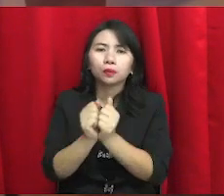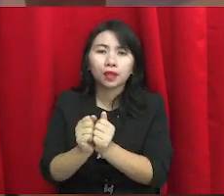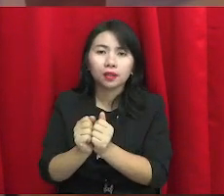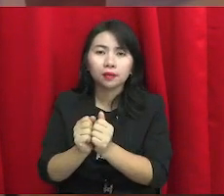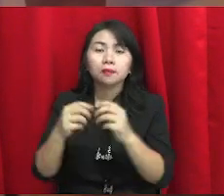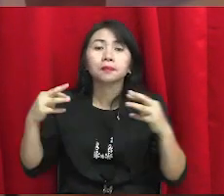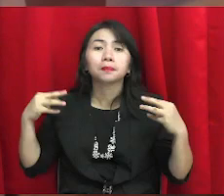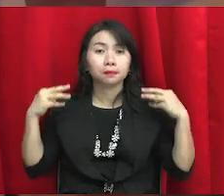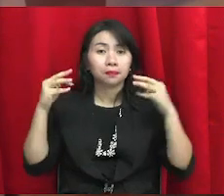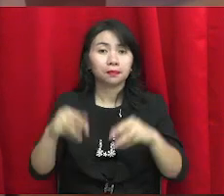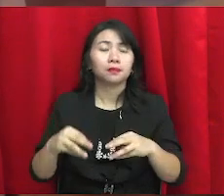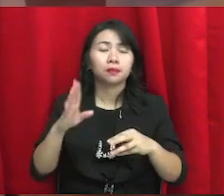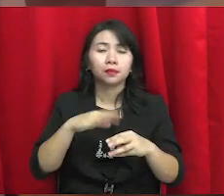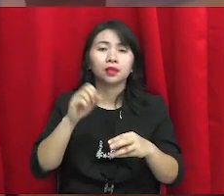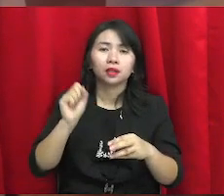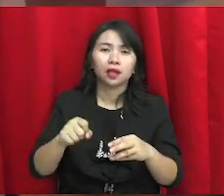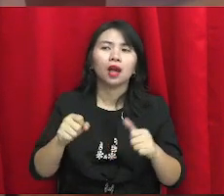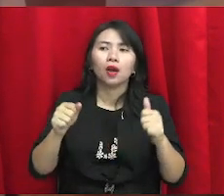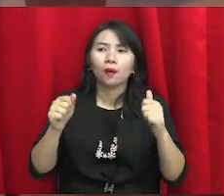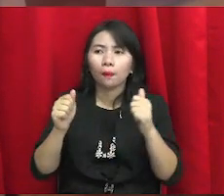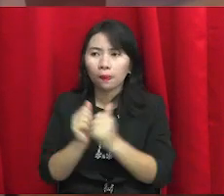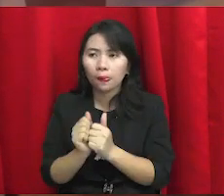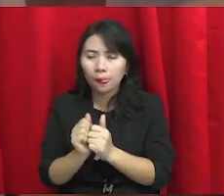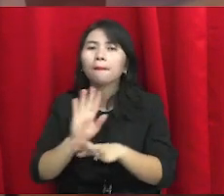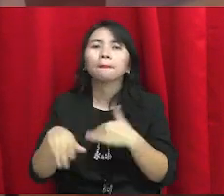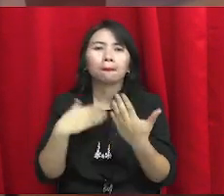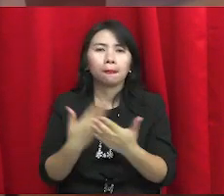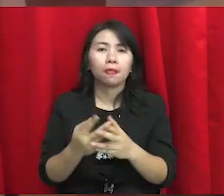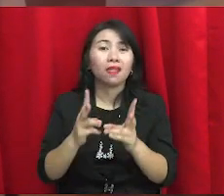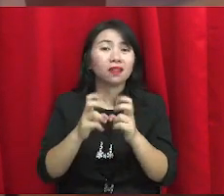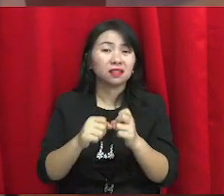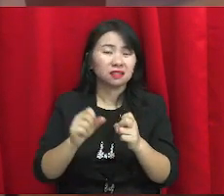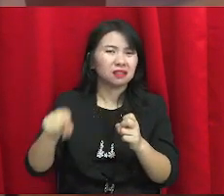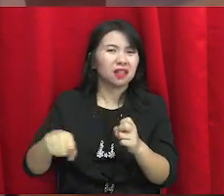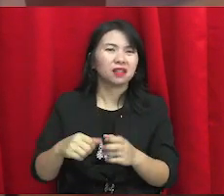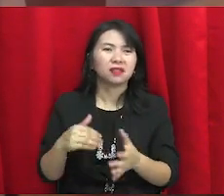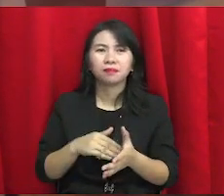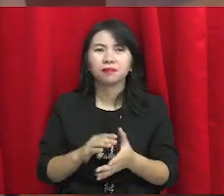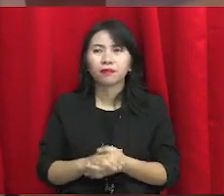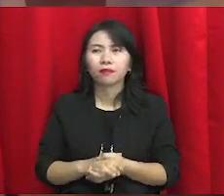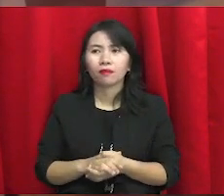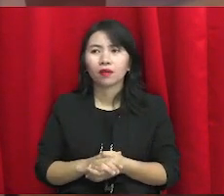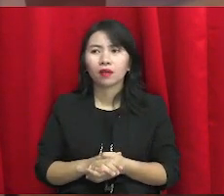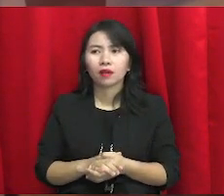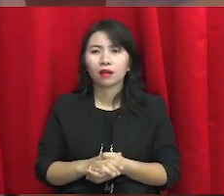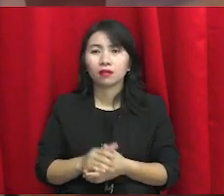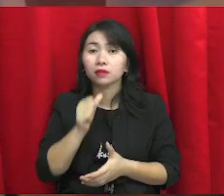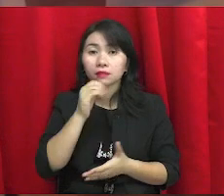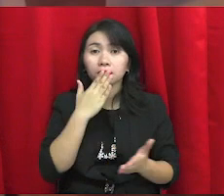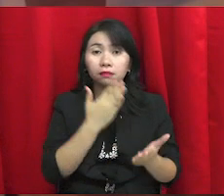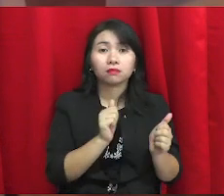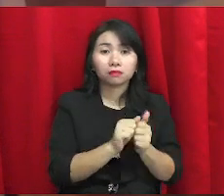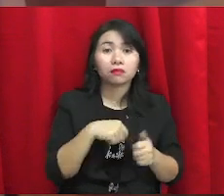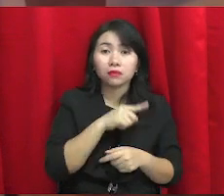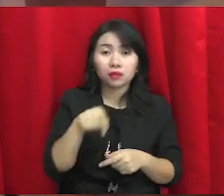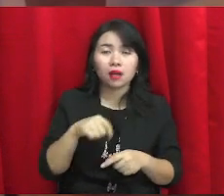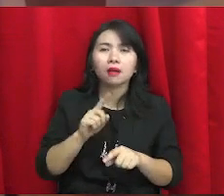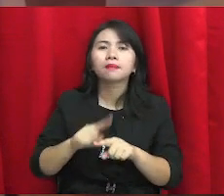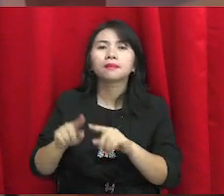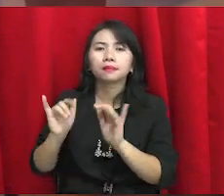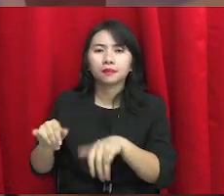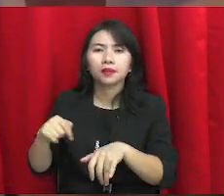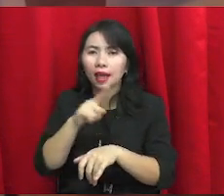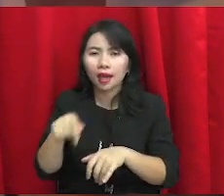kapatiran. Right. Maayos ang relasyon natin sa lahat. Though may mga tao na hindi maging maayos sa atin, but maayos tayo